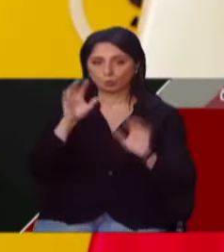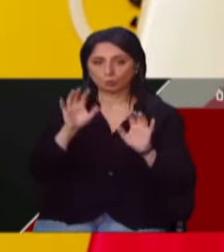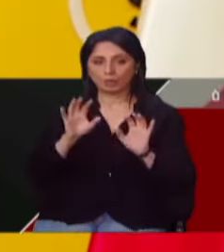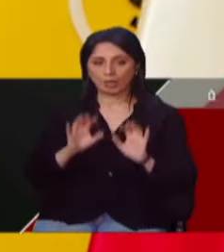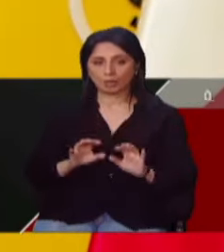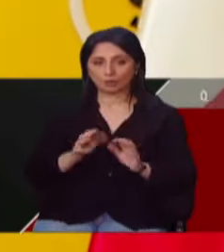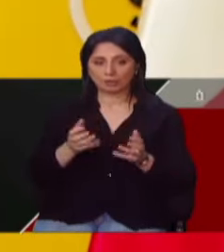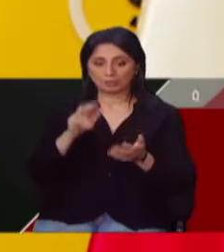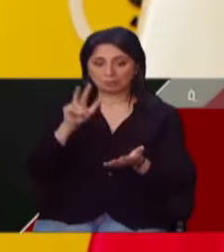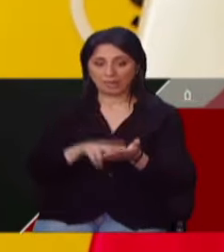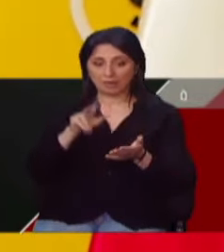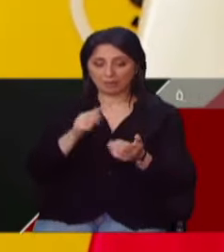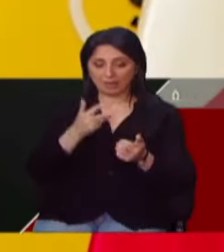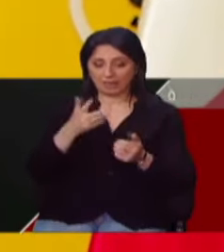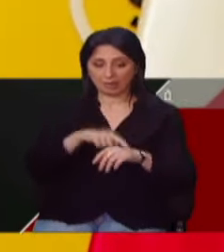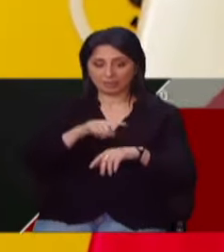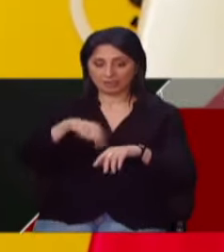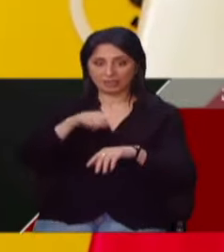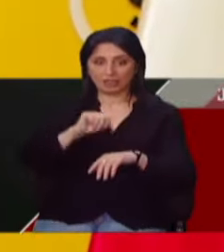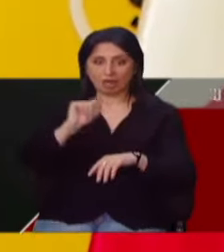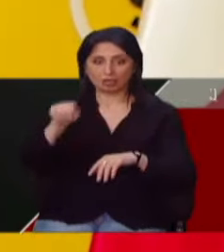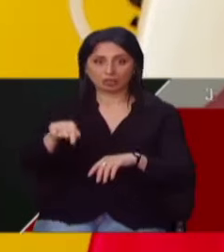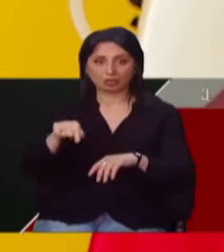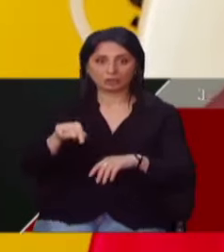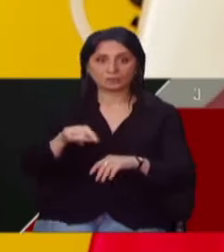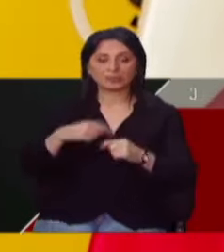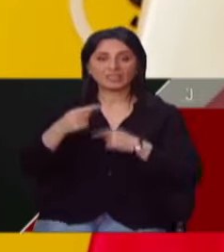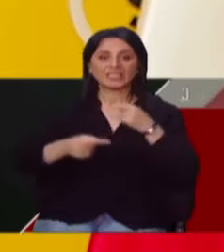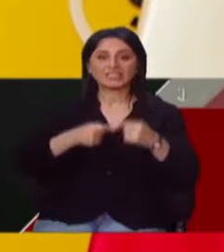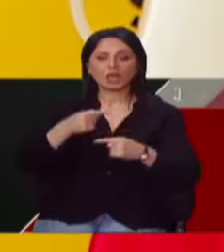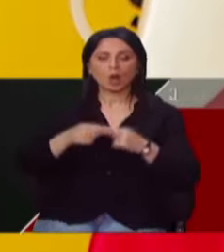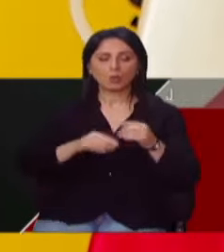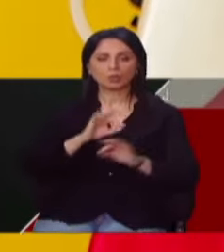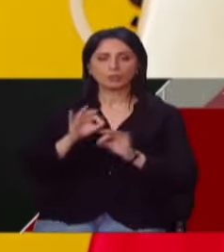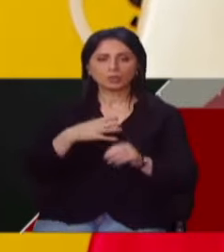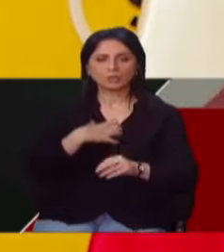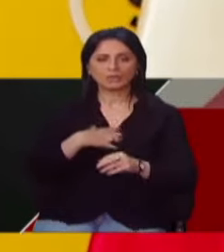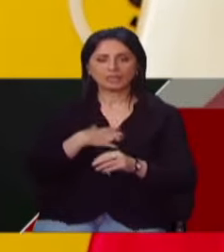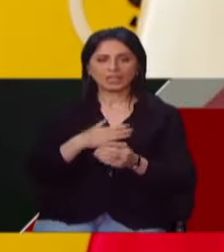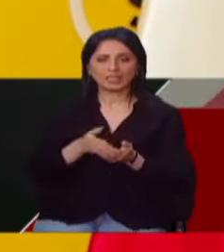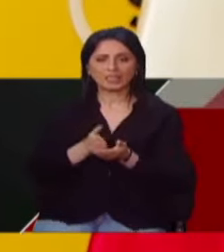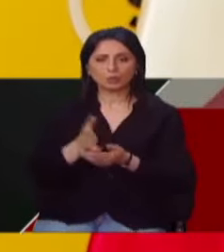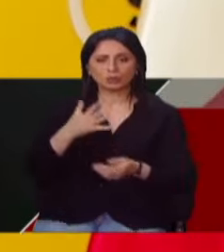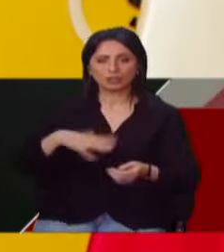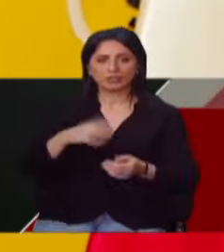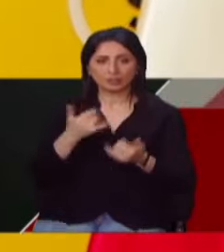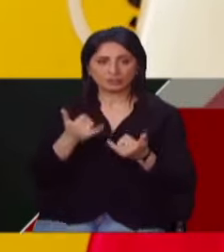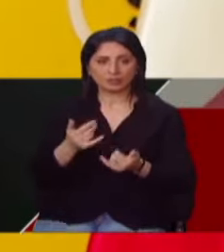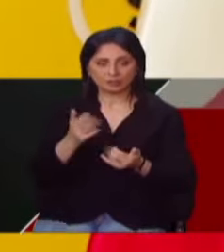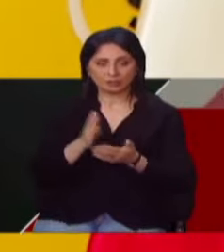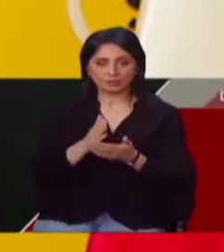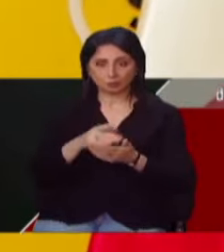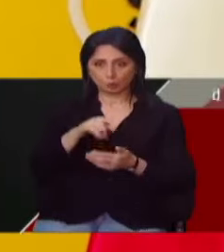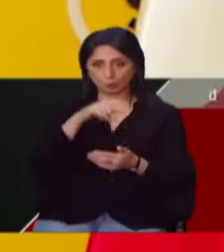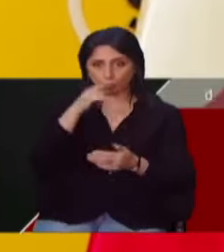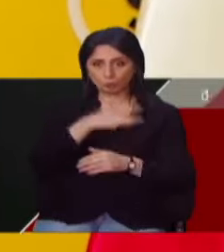canonis, mirebitan, ramdeni mesaci, sau cunis proiecte, romul sa strategiul, dar nici nu le bag sa cartos, tu ești,